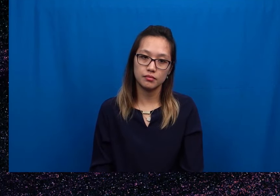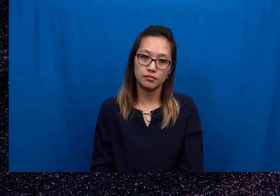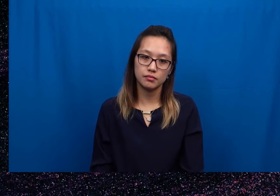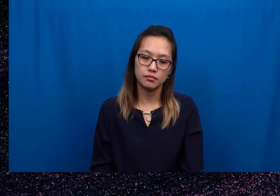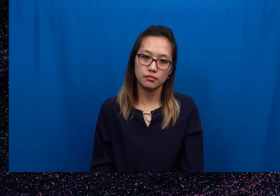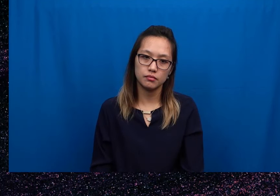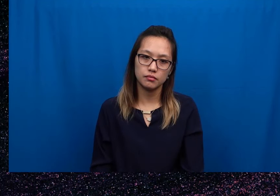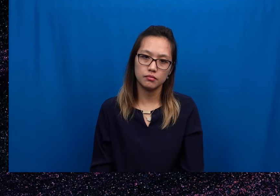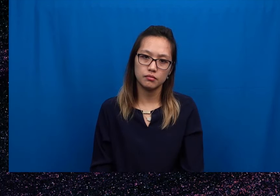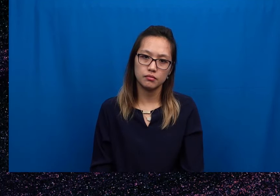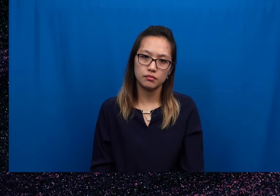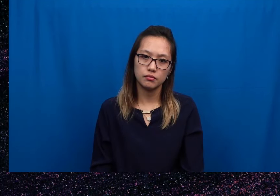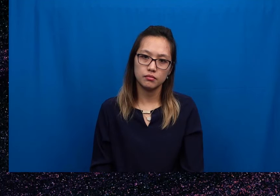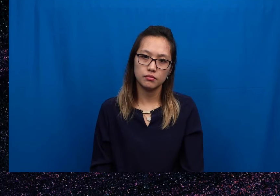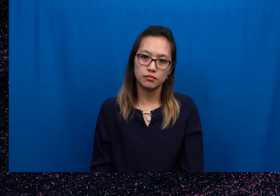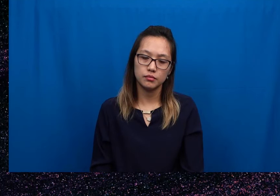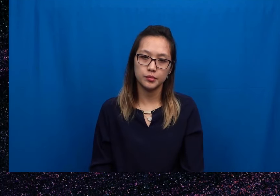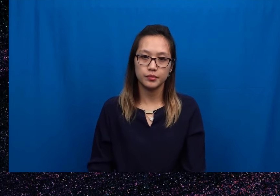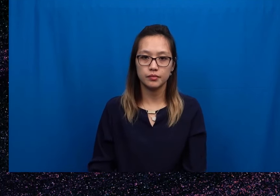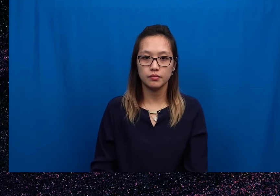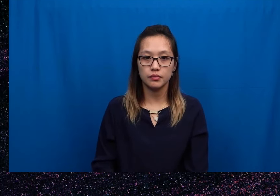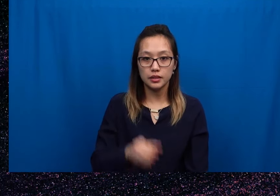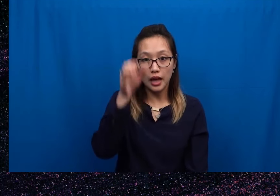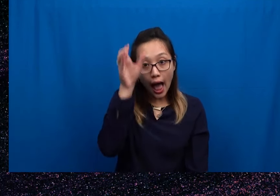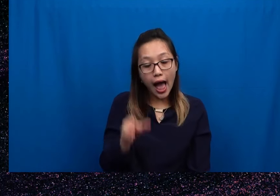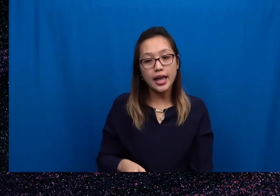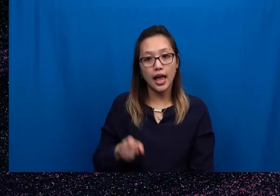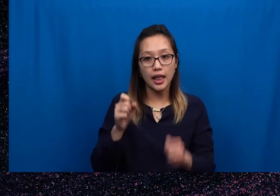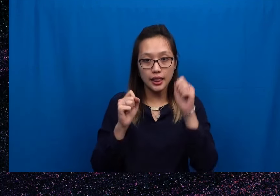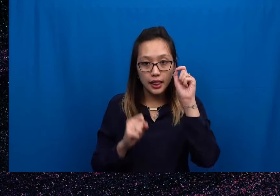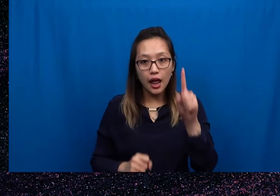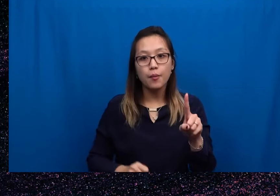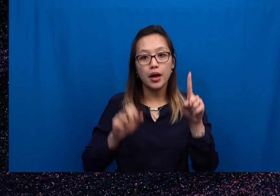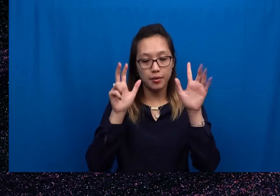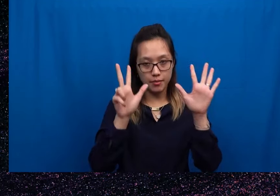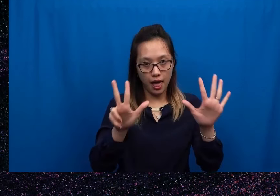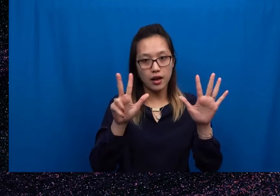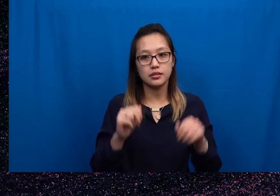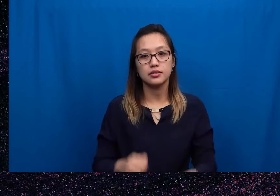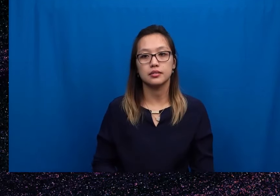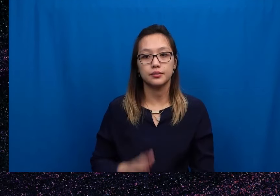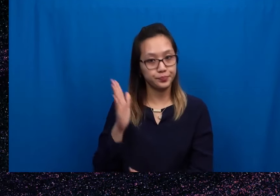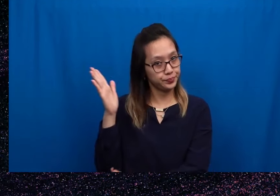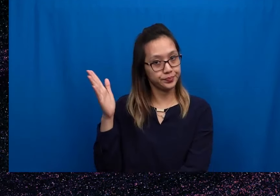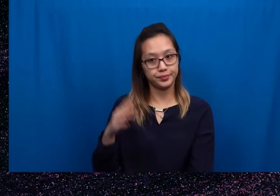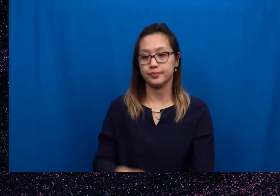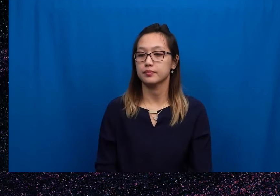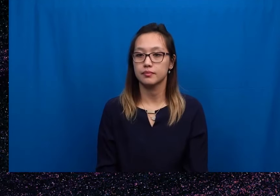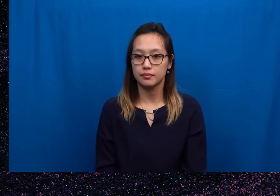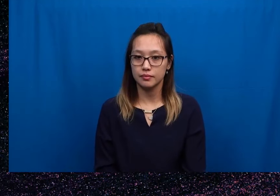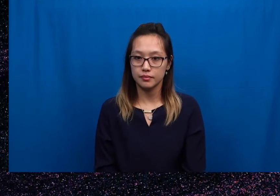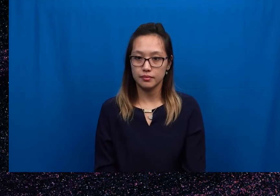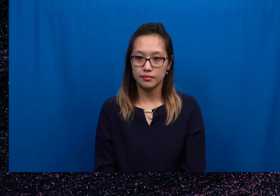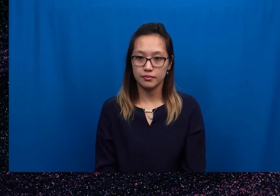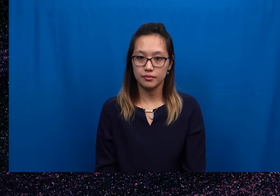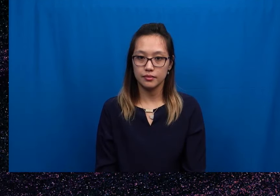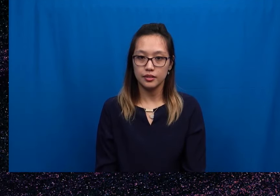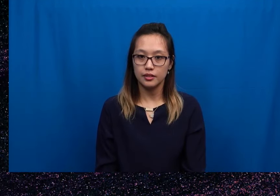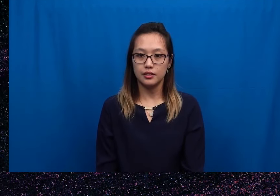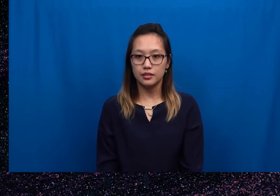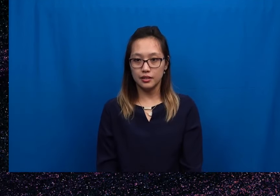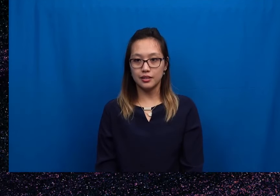aku. Sebab aku tahu bahwa di dalam aku, yaitu di dalam aku sebagai manusia, tidak